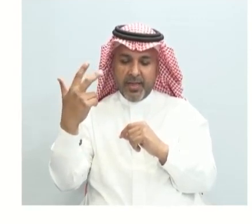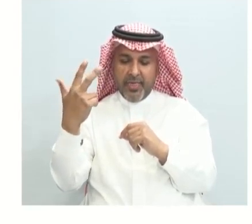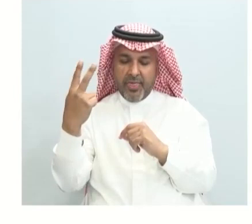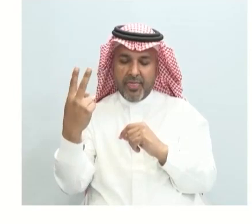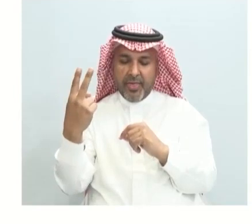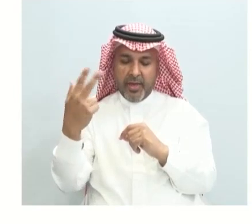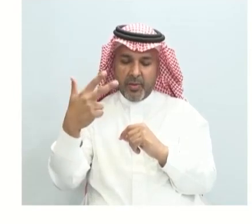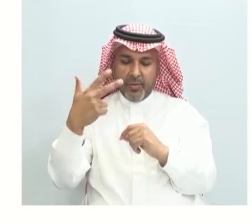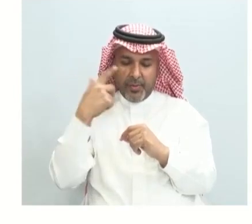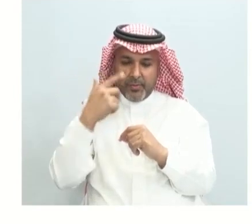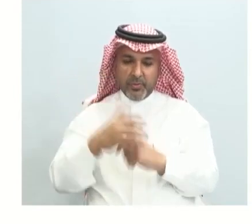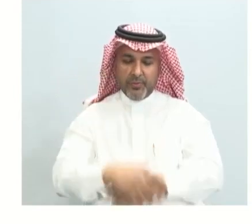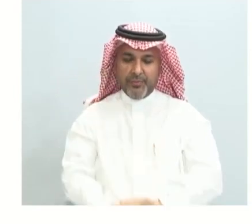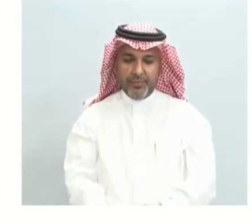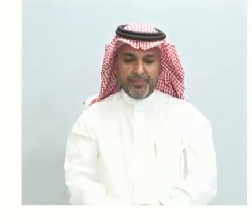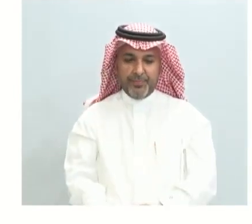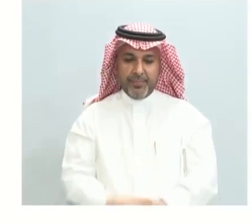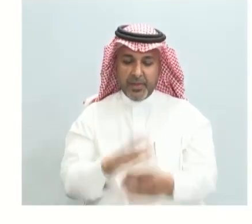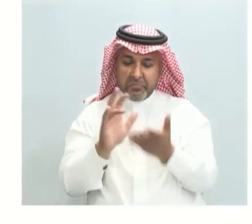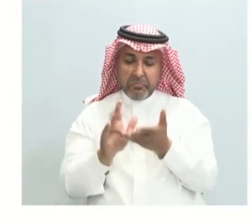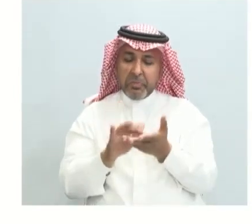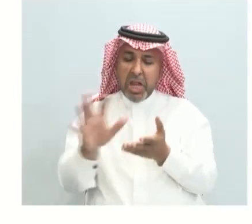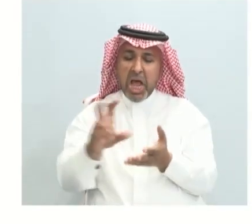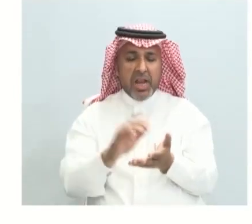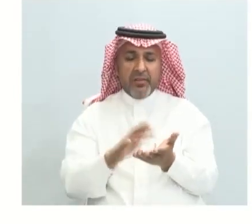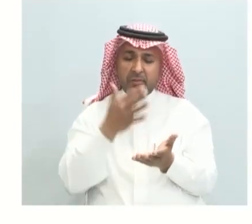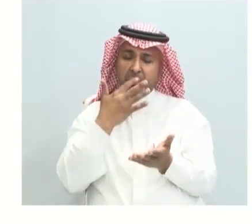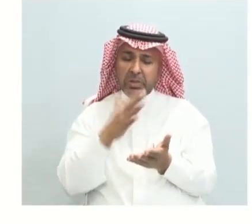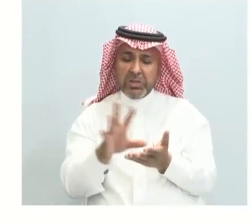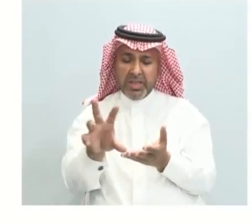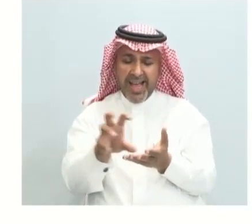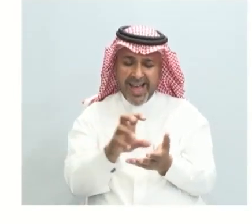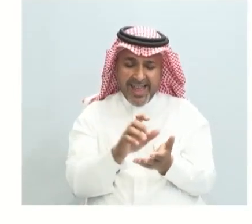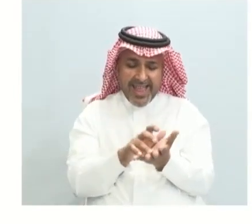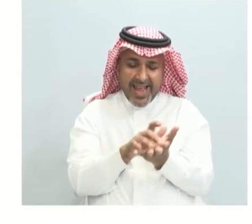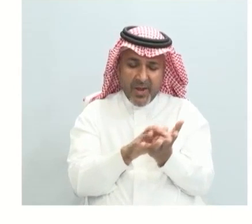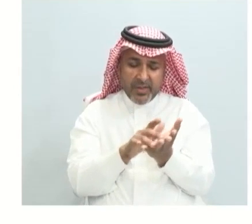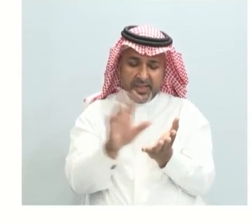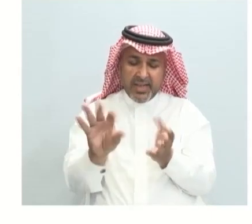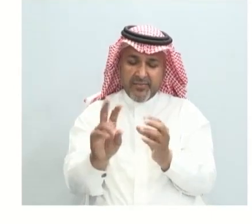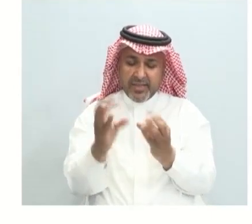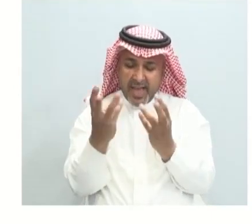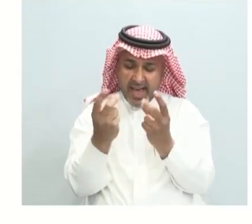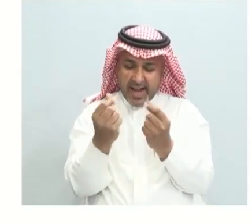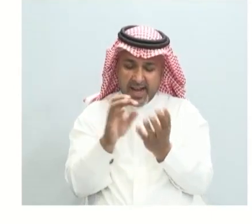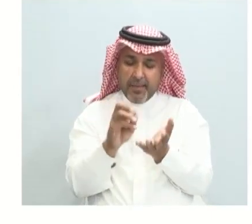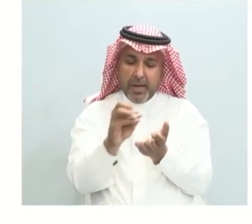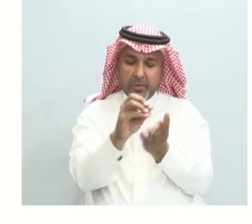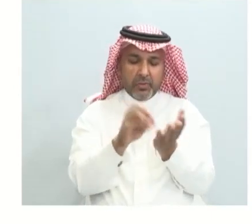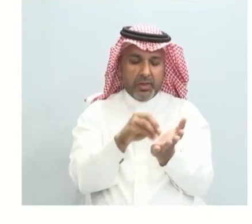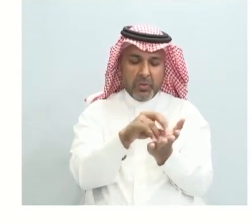بقول جذر الجذر التربيعي اللي هي 6 تربيع زائدا